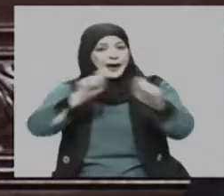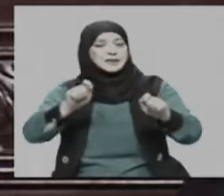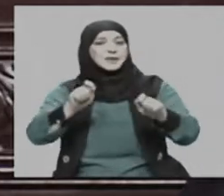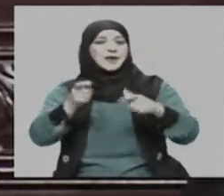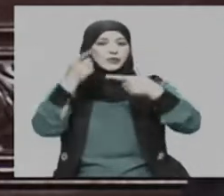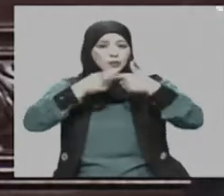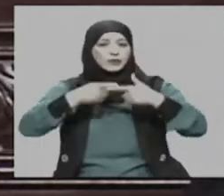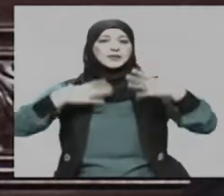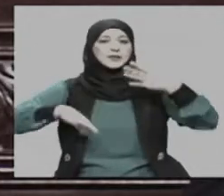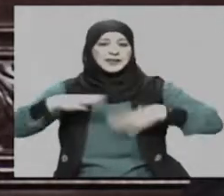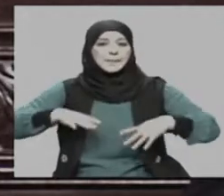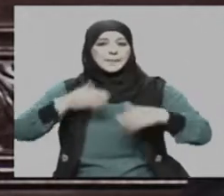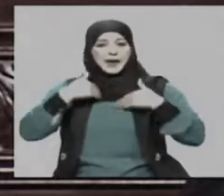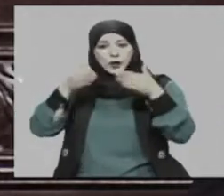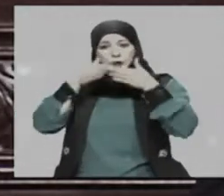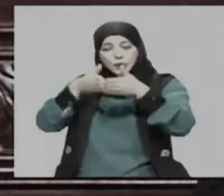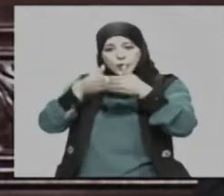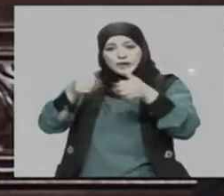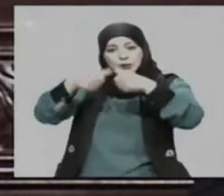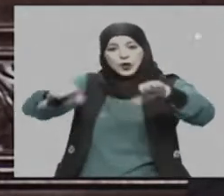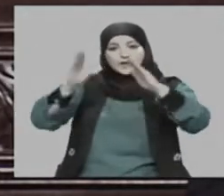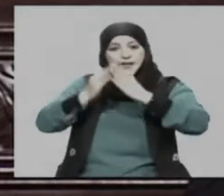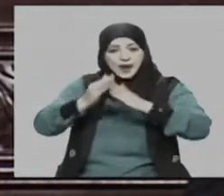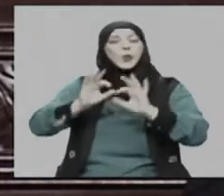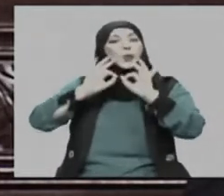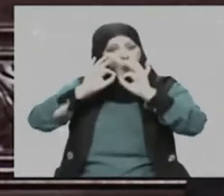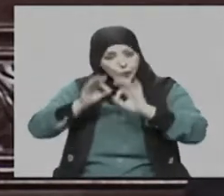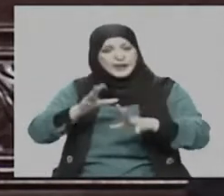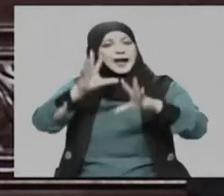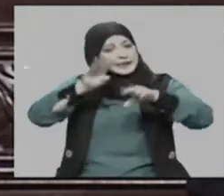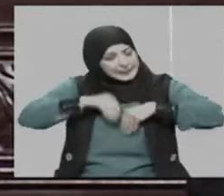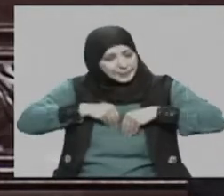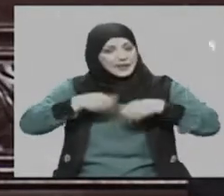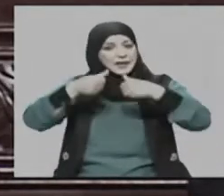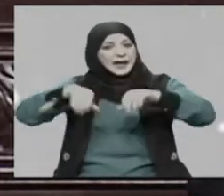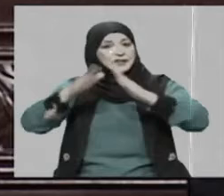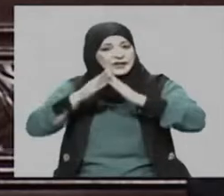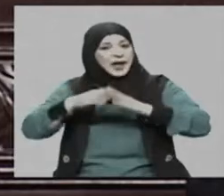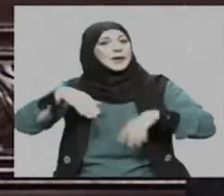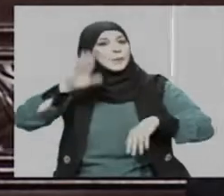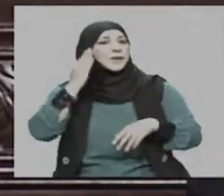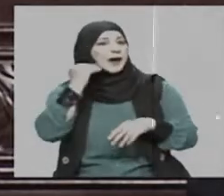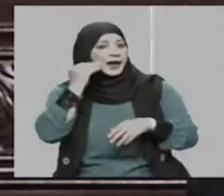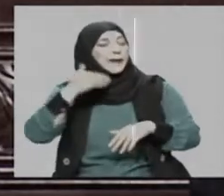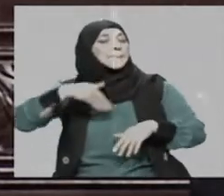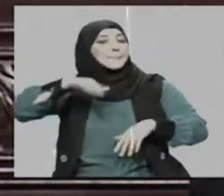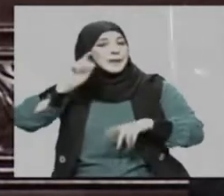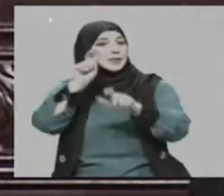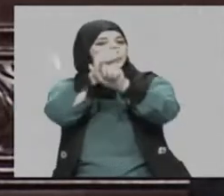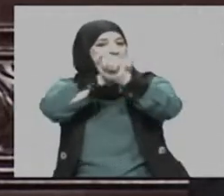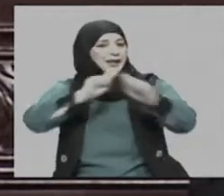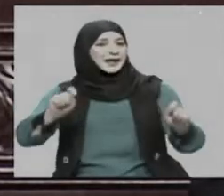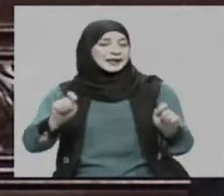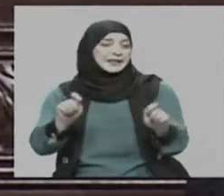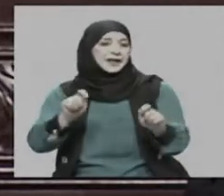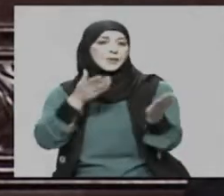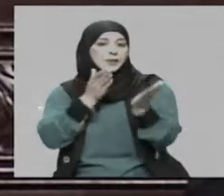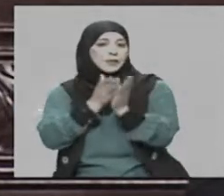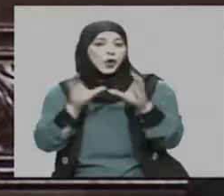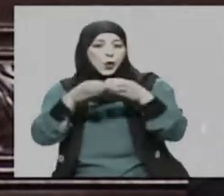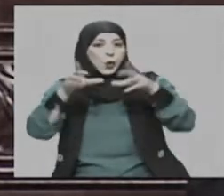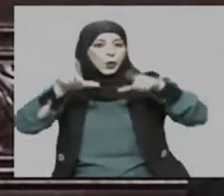طلبنا منه باش يقعد في داره وقعد في داره وقلق، اما احترم